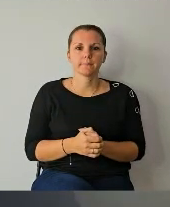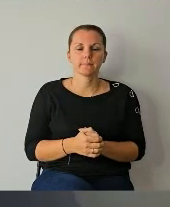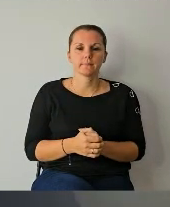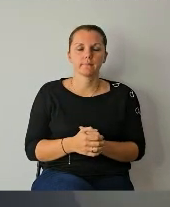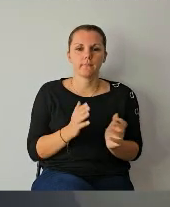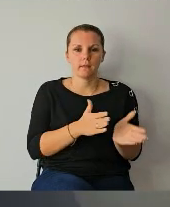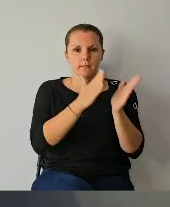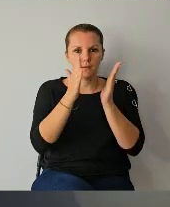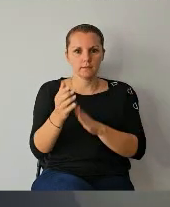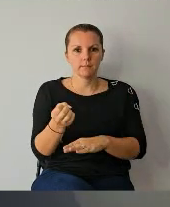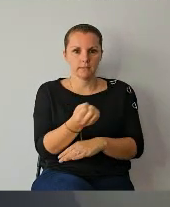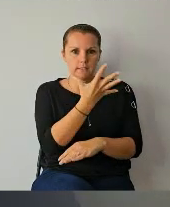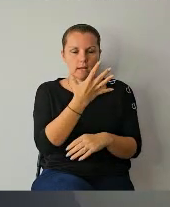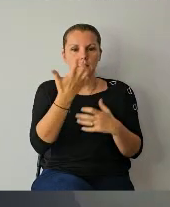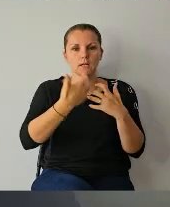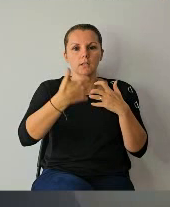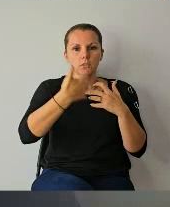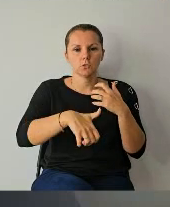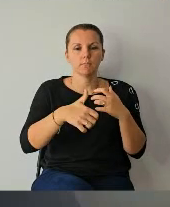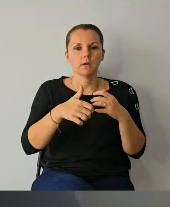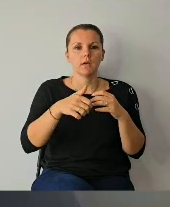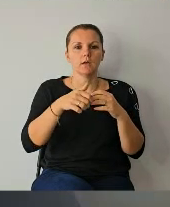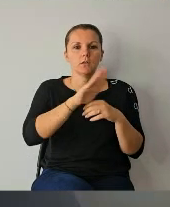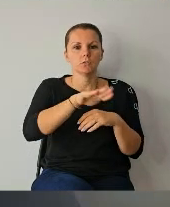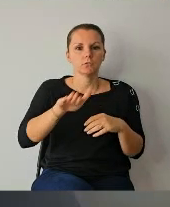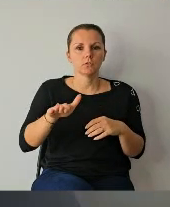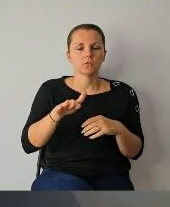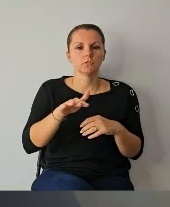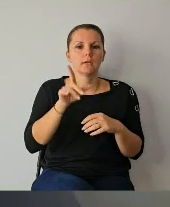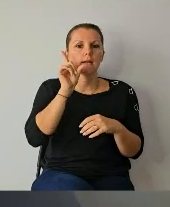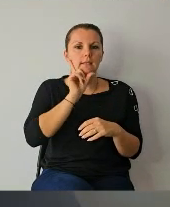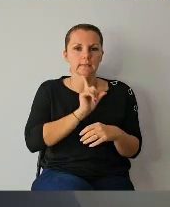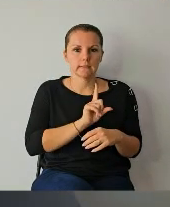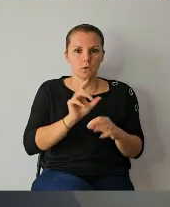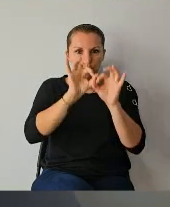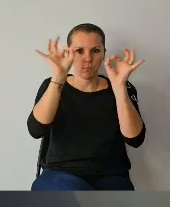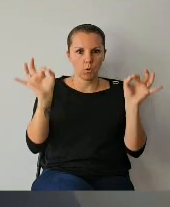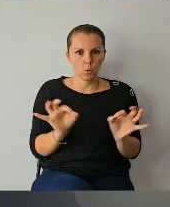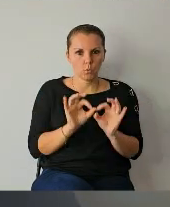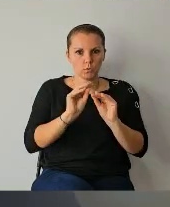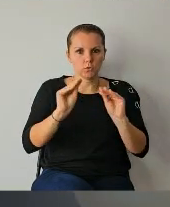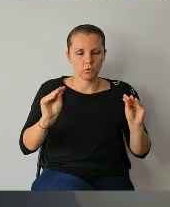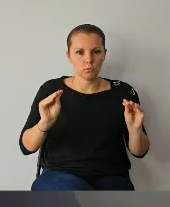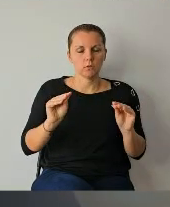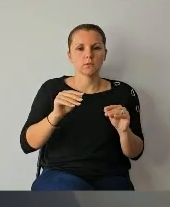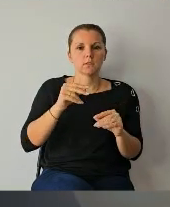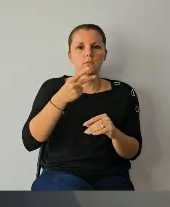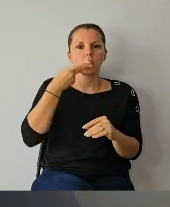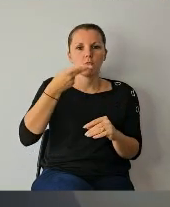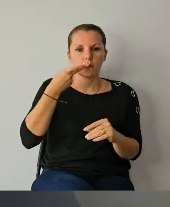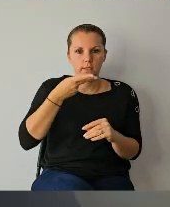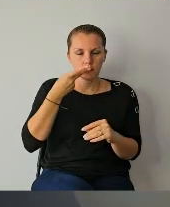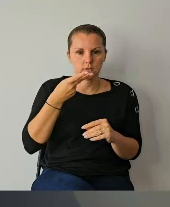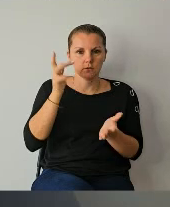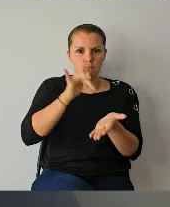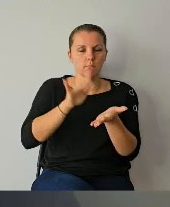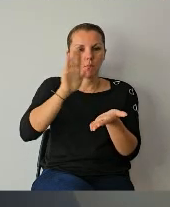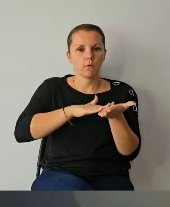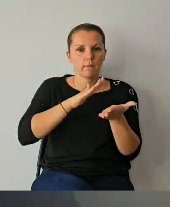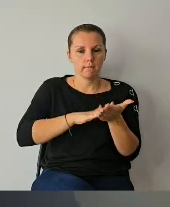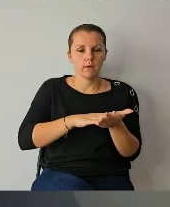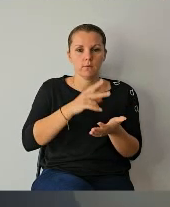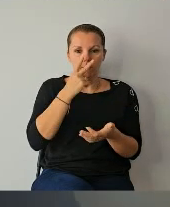Następny slajd przedstawia liczbę uczniów w liceum ogólnokształcącym z oddziałami dwujęzycznymi w Boguchwale. jak przedstawia slajd,